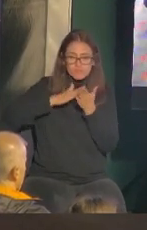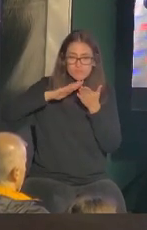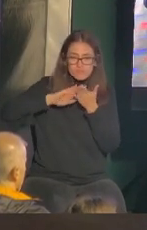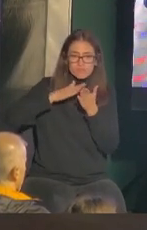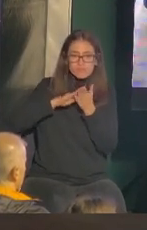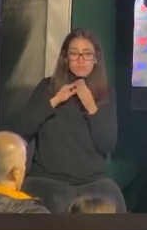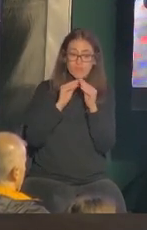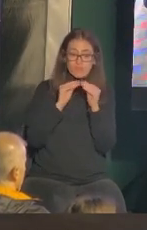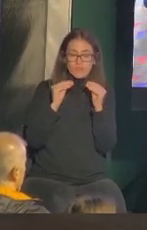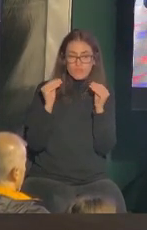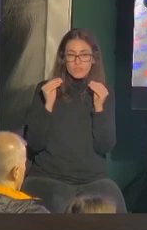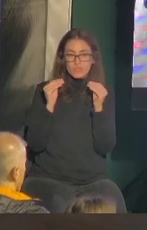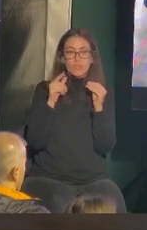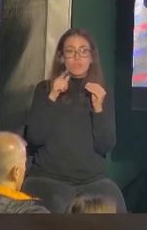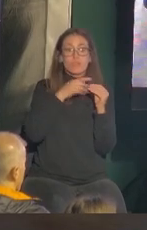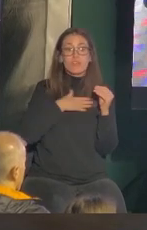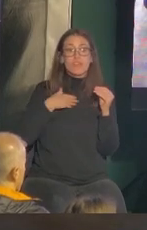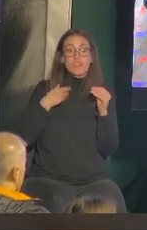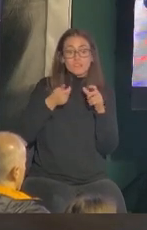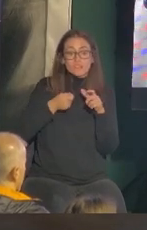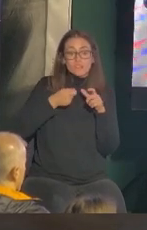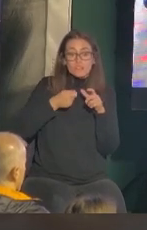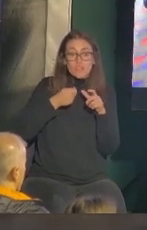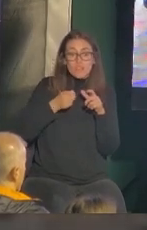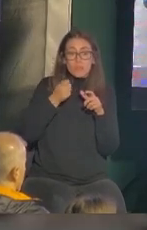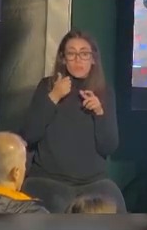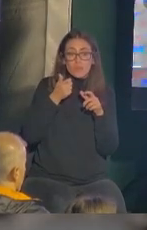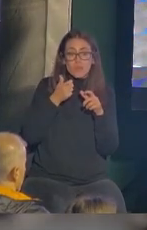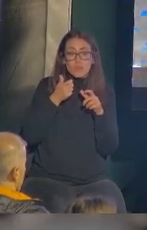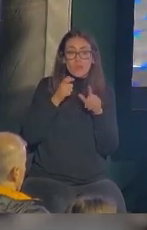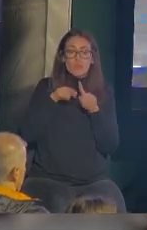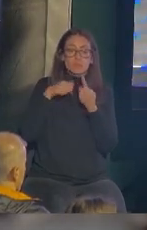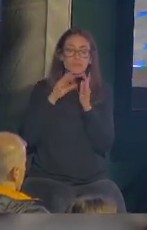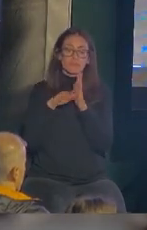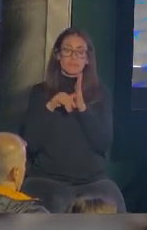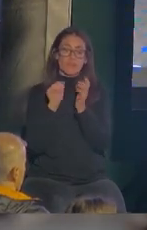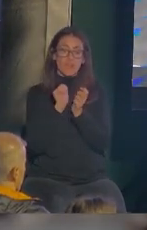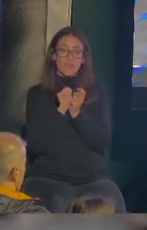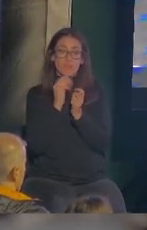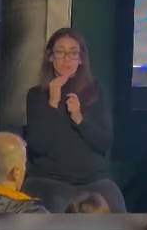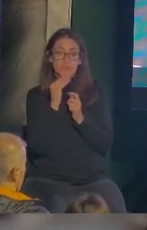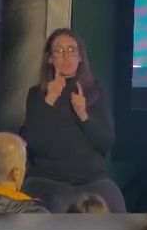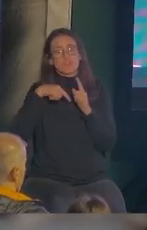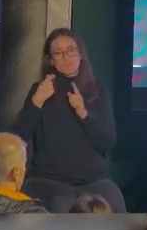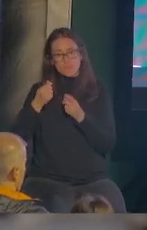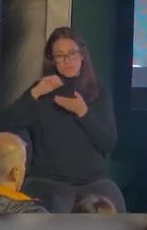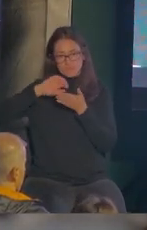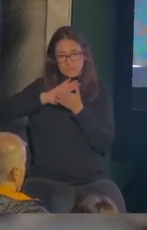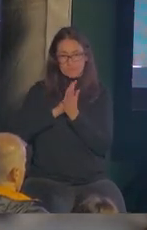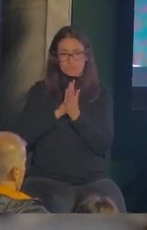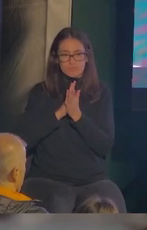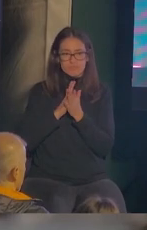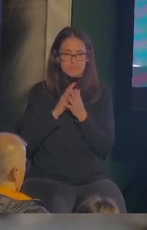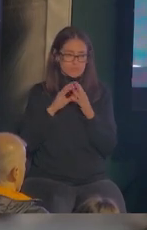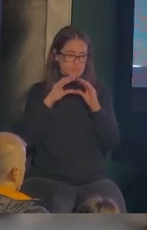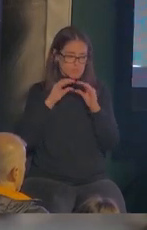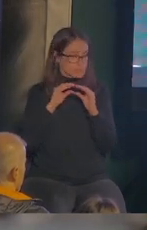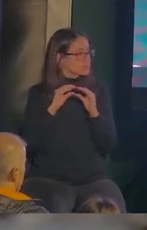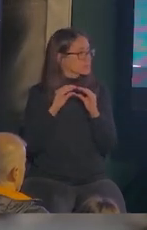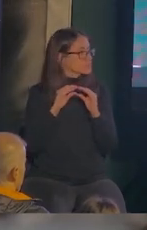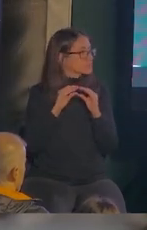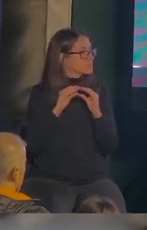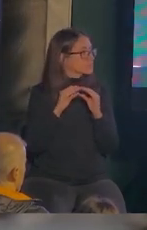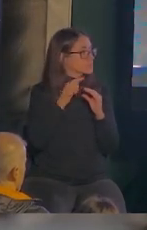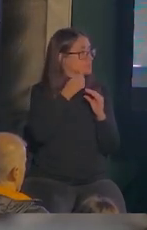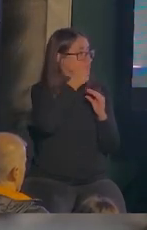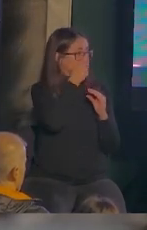si volem que sigui torrat, el torrem una mica, deixem que se refredi i el triturem. Aquesta és tal qual. Després li fico